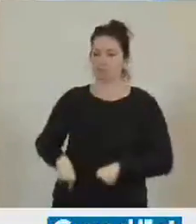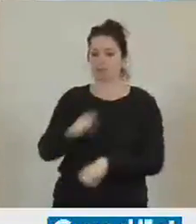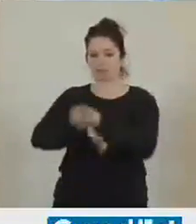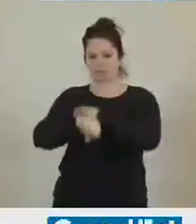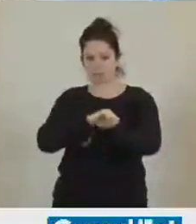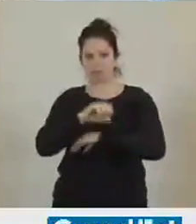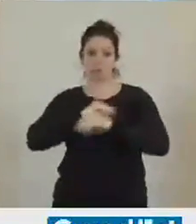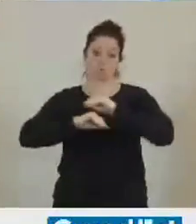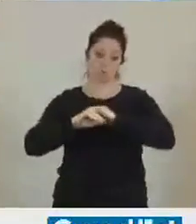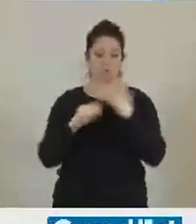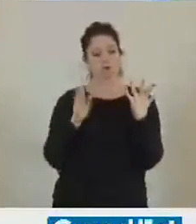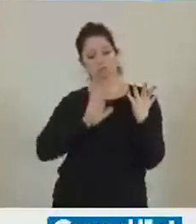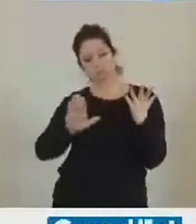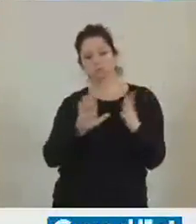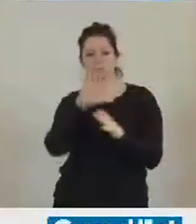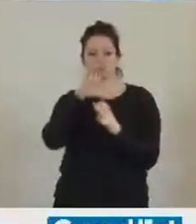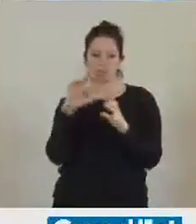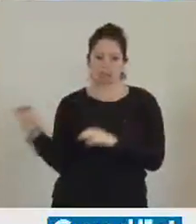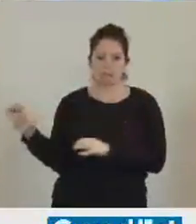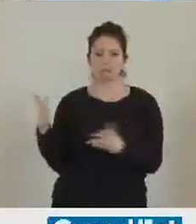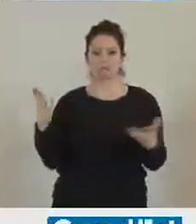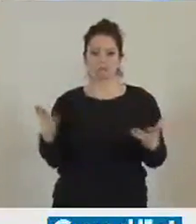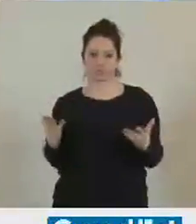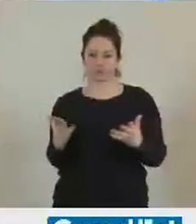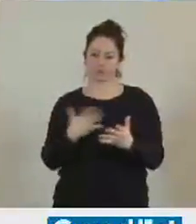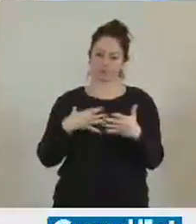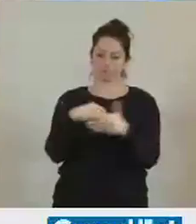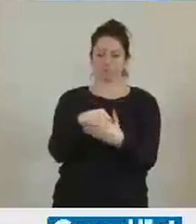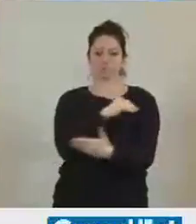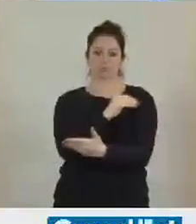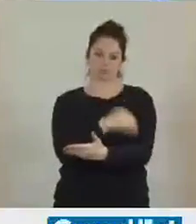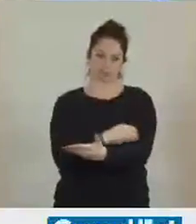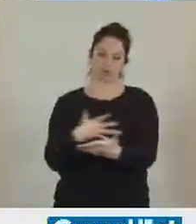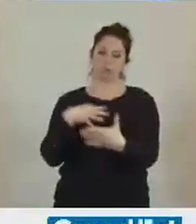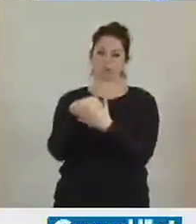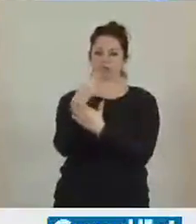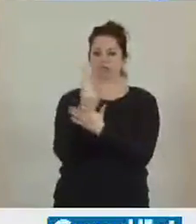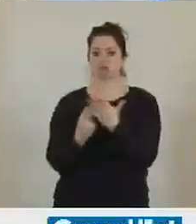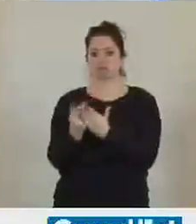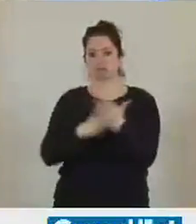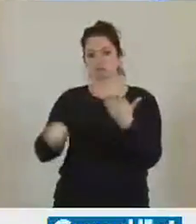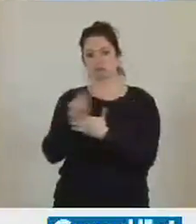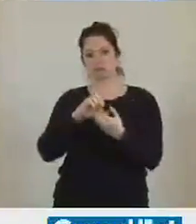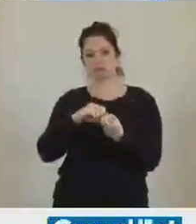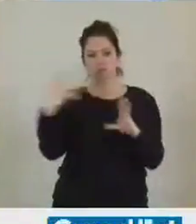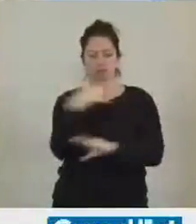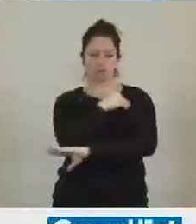une spécialité du Grand Est, la participation du sport au schéma régional de développement du sport